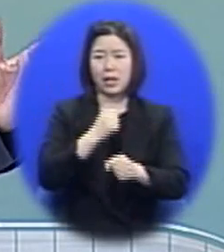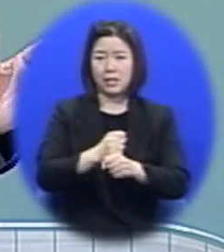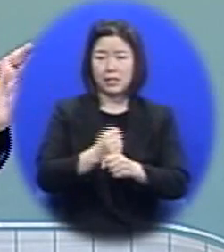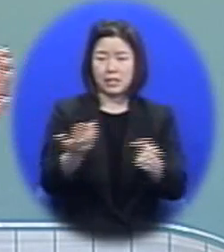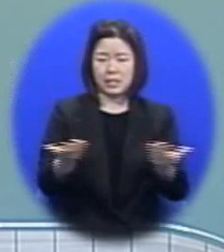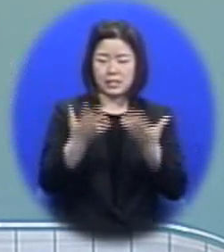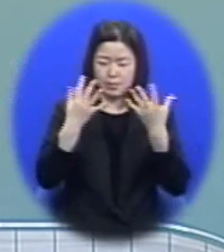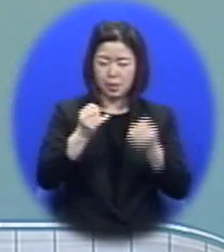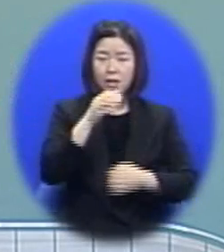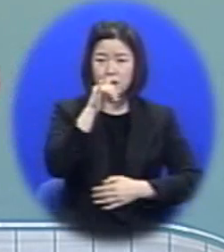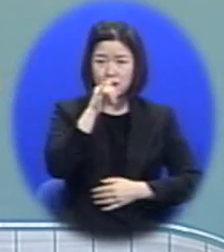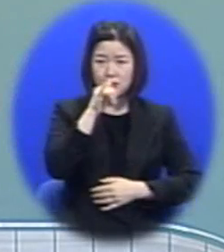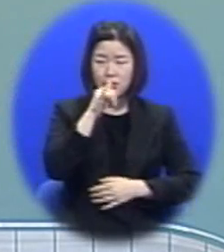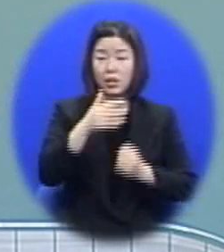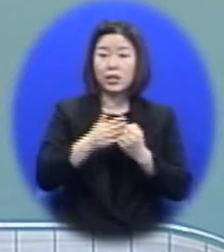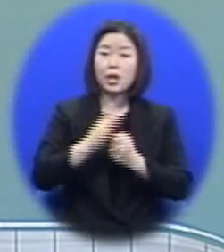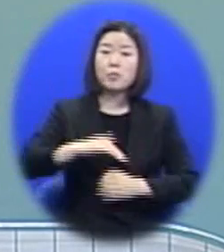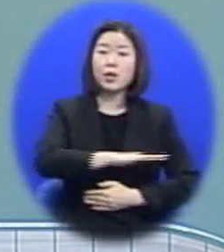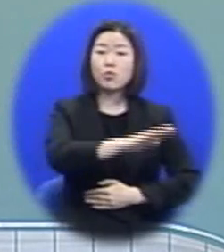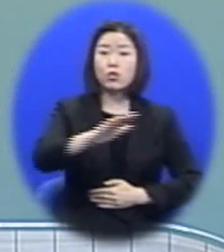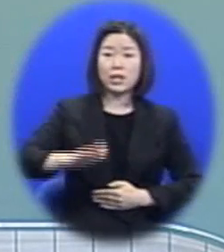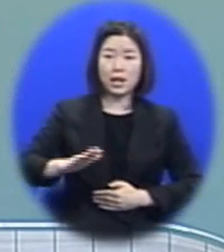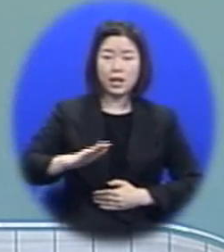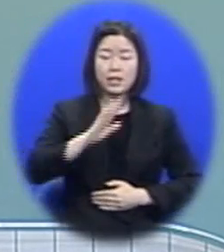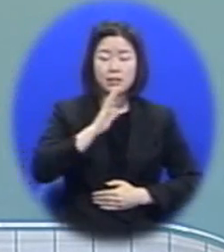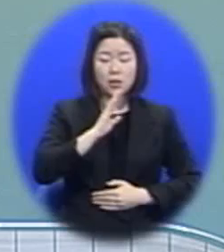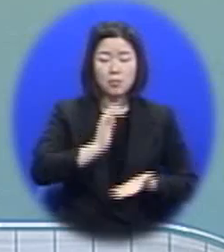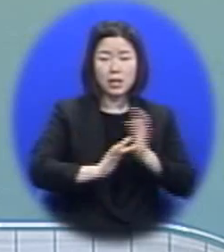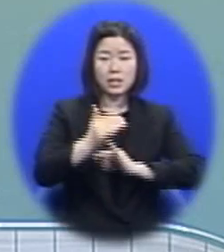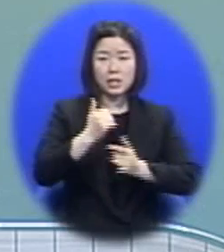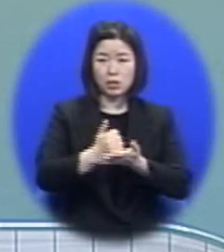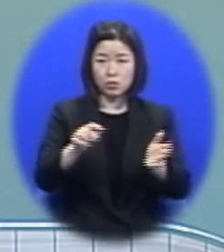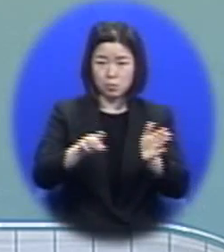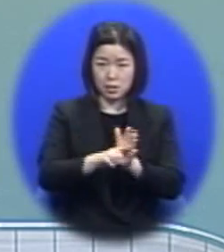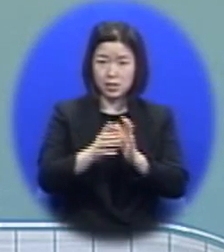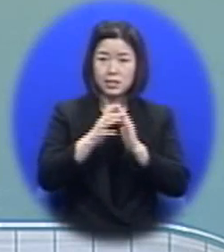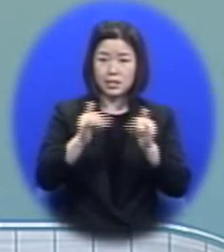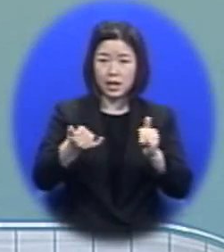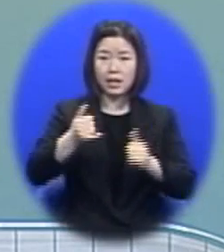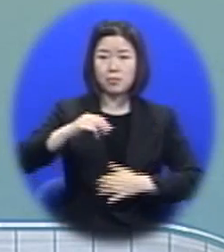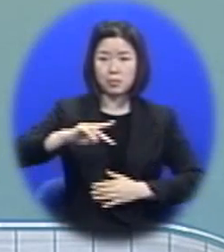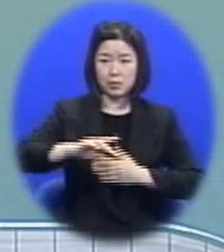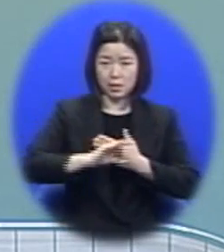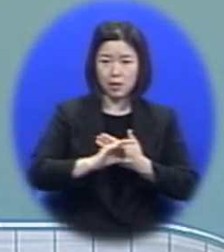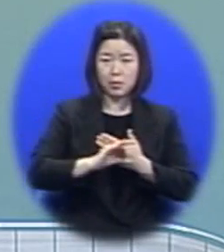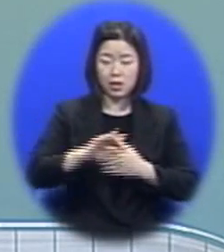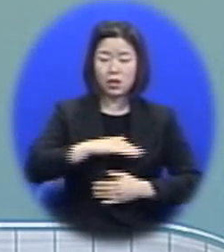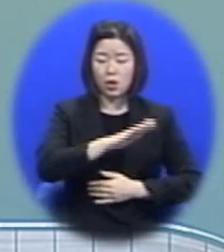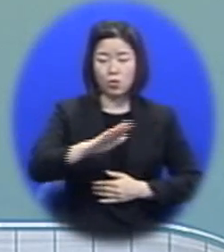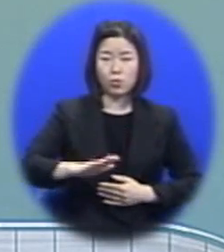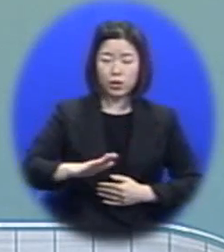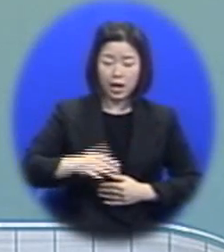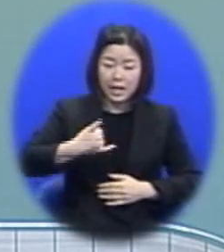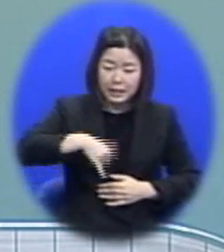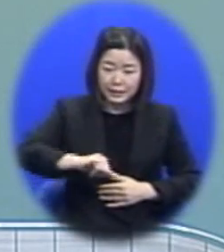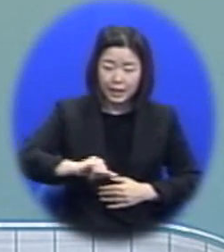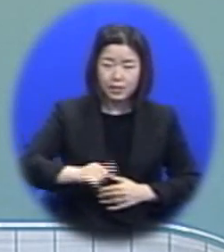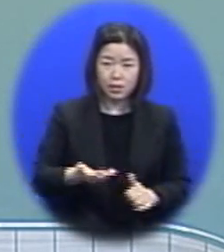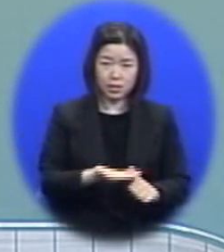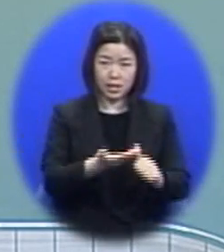우리가 정말 예수님을 믿는 사람이라면 이제는 자녀 양육에 있어서 하나님께 겸손하게